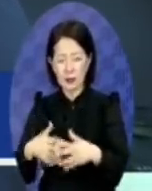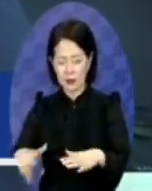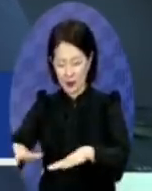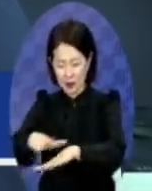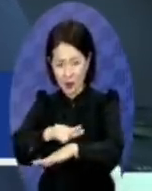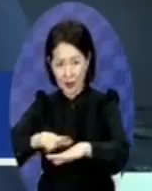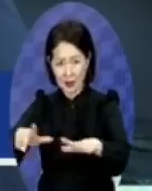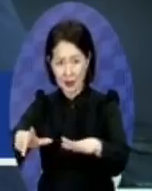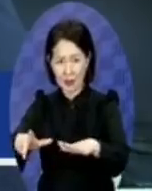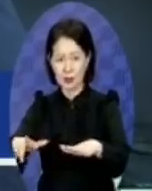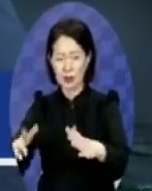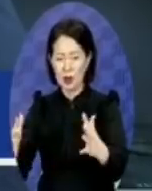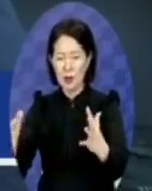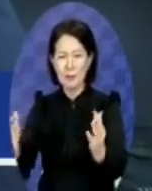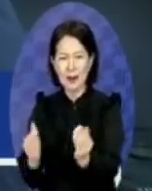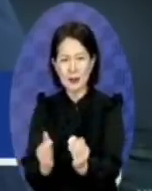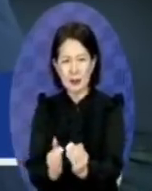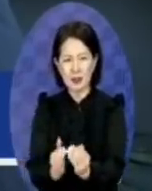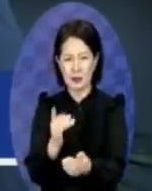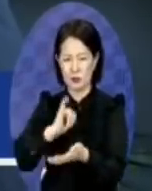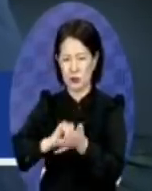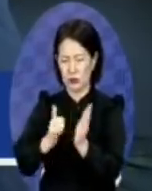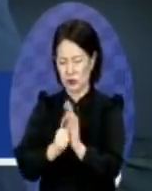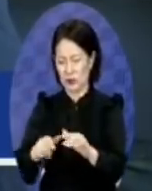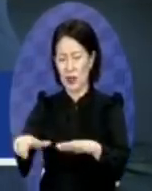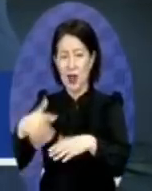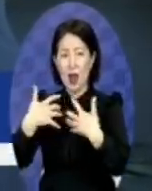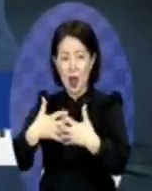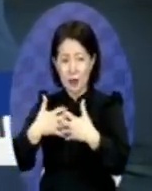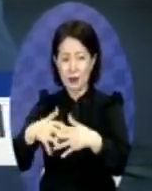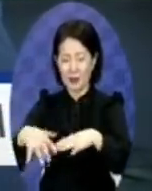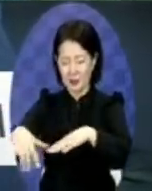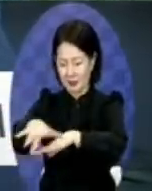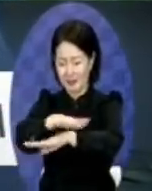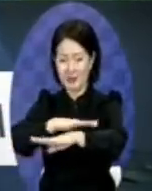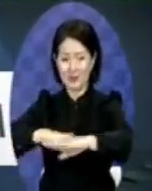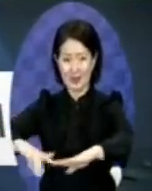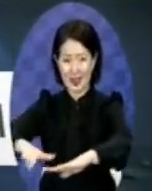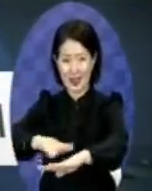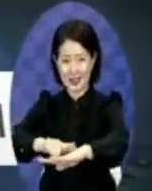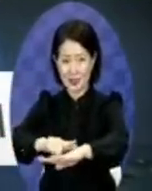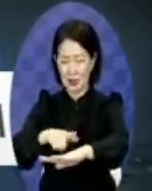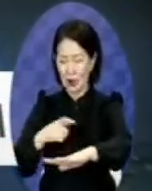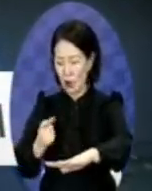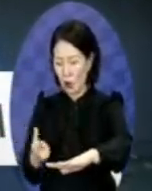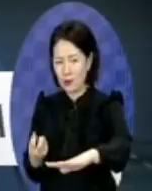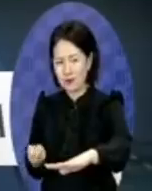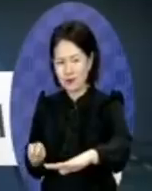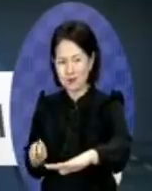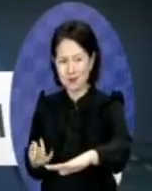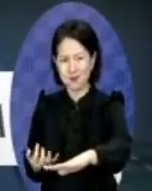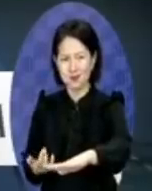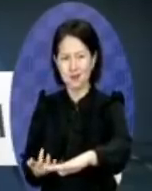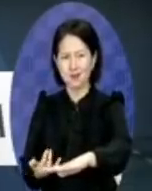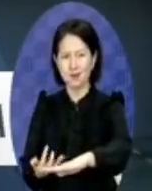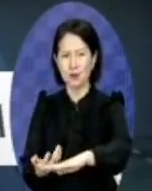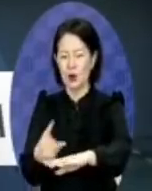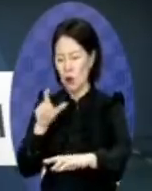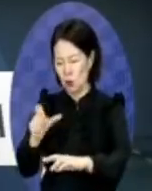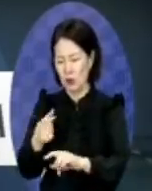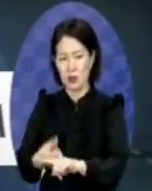одоо багасгаж ийн гэсэн одоо амьтдын тархалт түр одоо хүмүүс нэлээ ойртож ийн гэсэн. Ингээд одоо амьтан маань